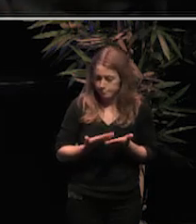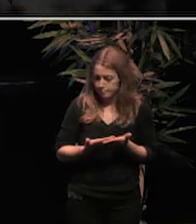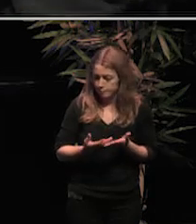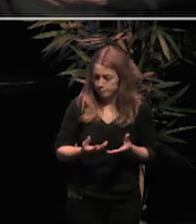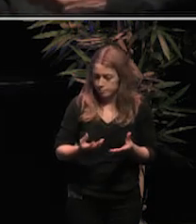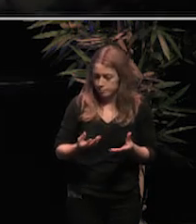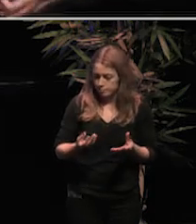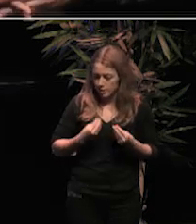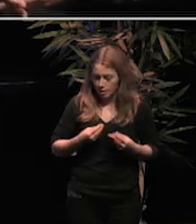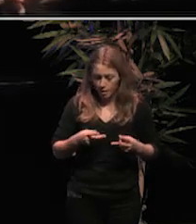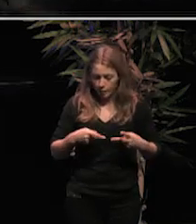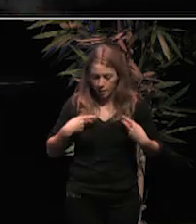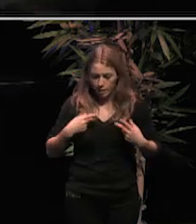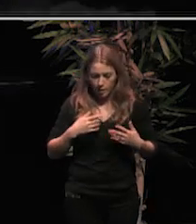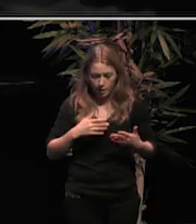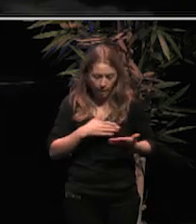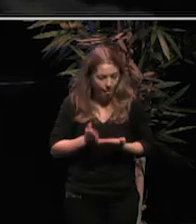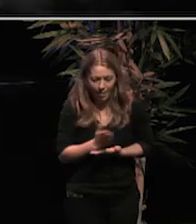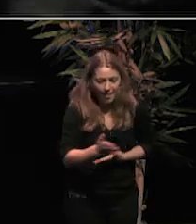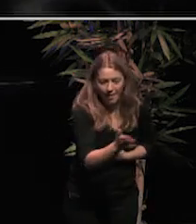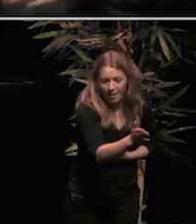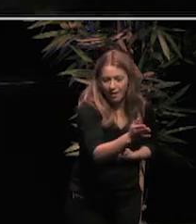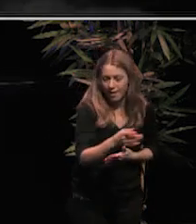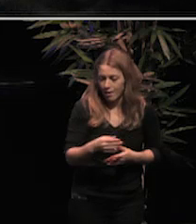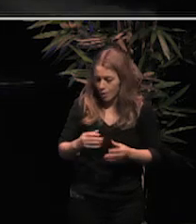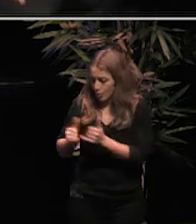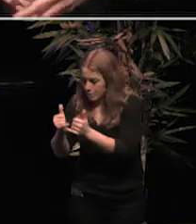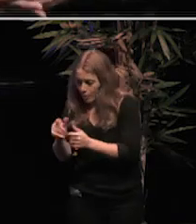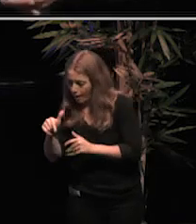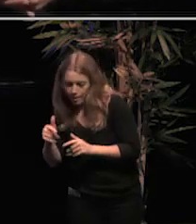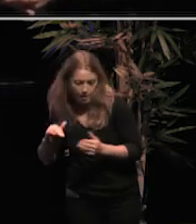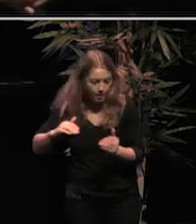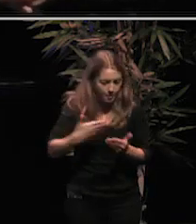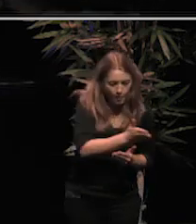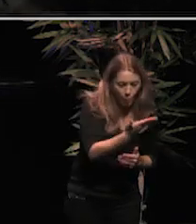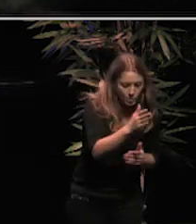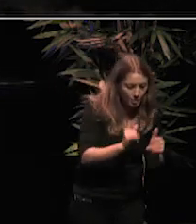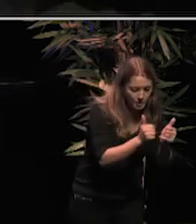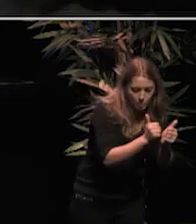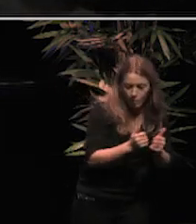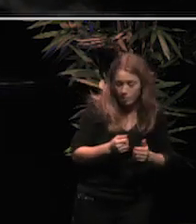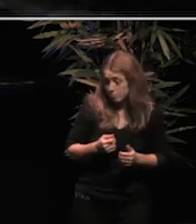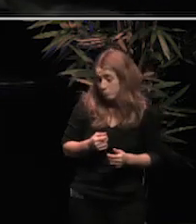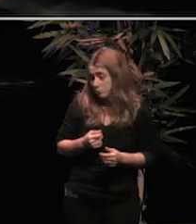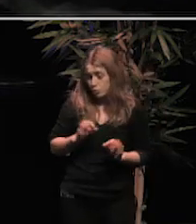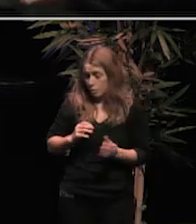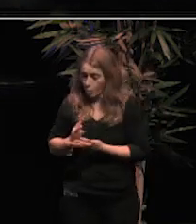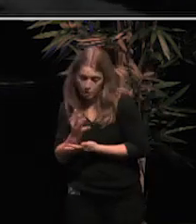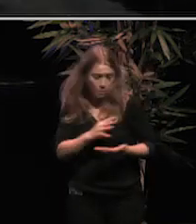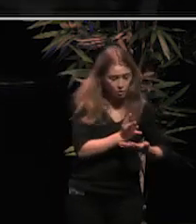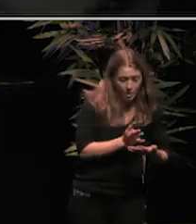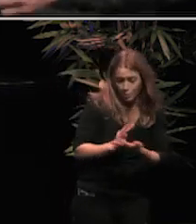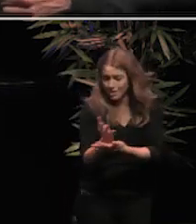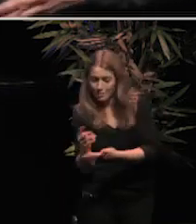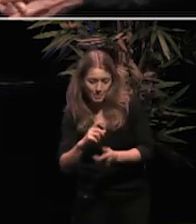dans cette vie là de compétition ou de challenge ou de voilà, c'est de pouvoir monter des projets et puis en terminer